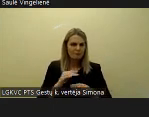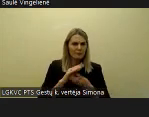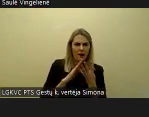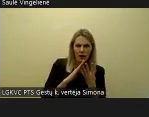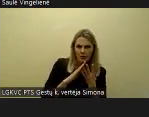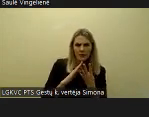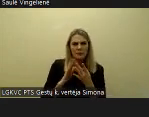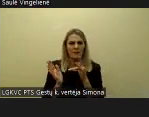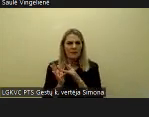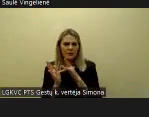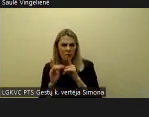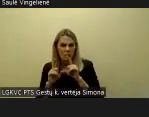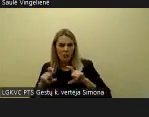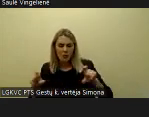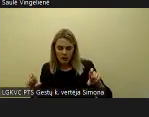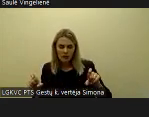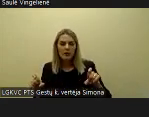mokyklų patirtų